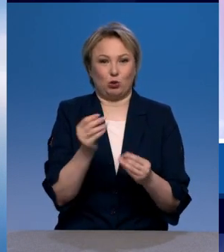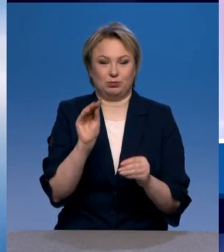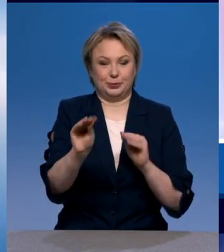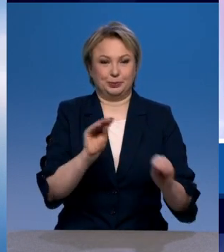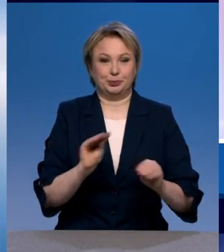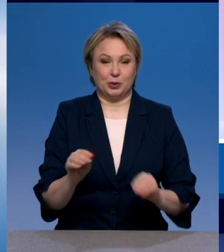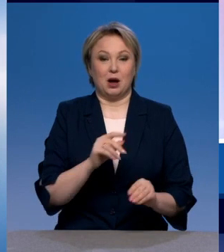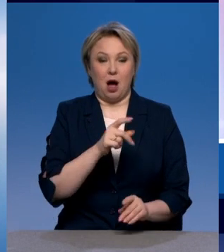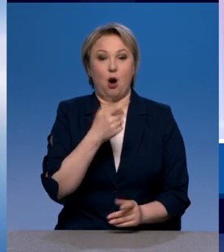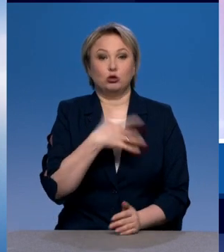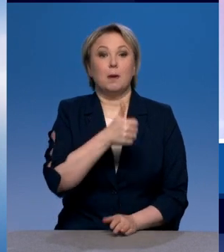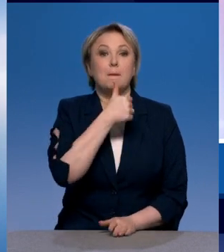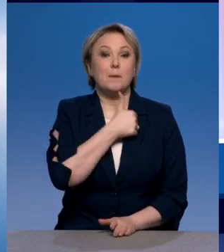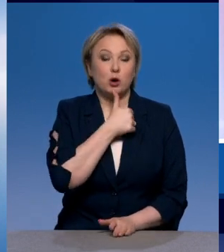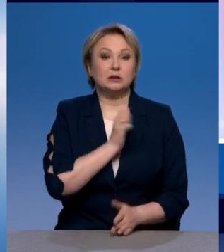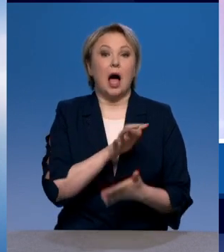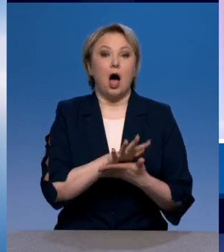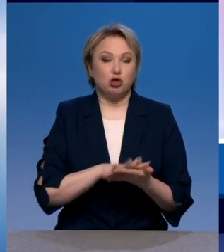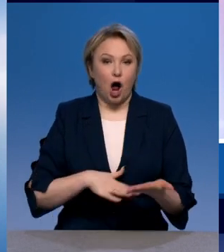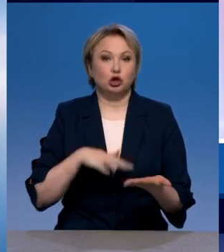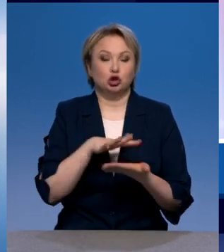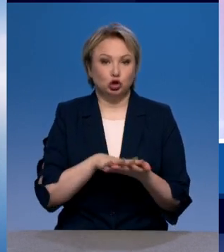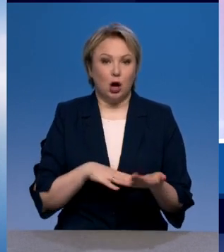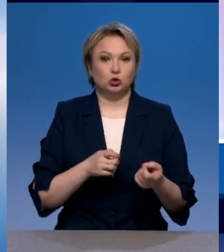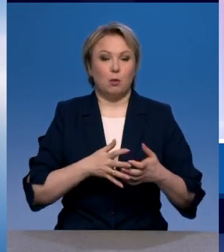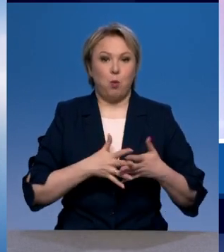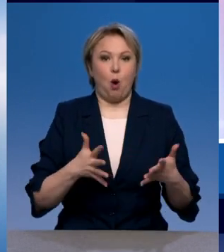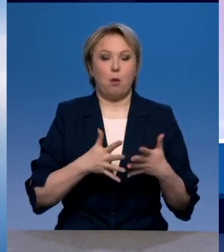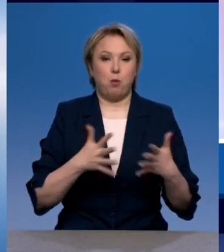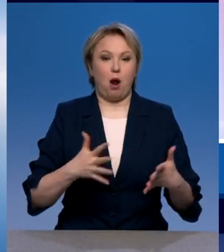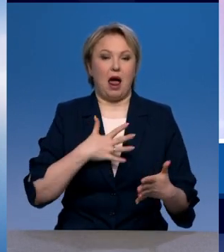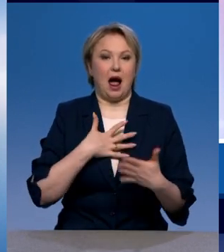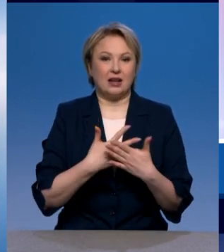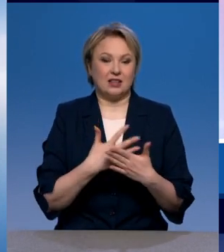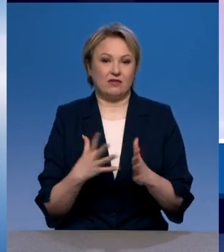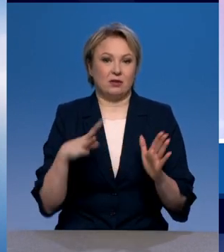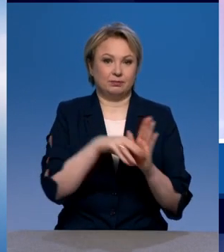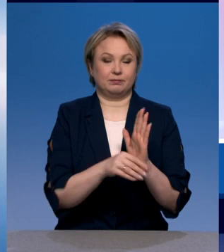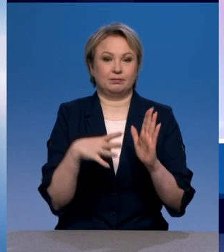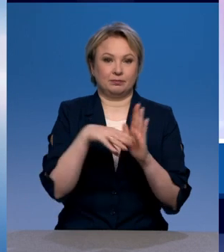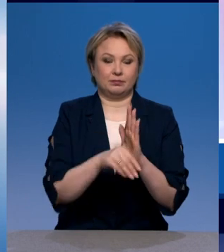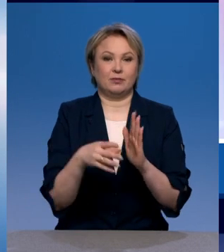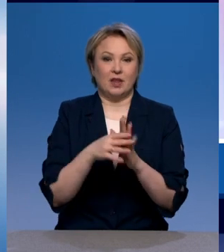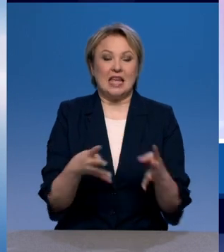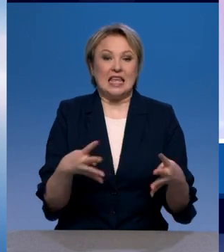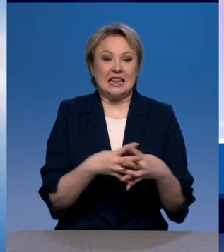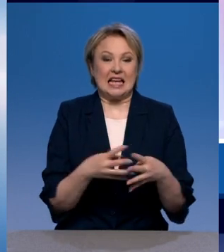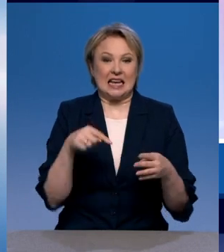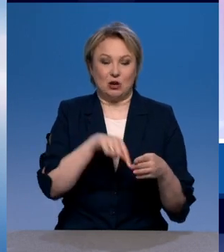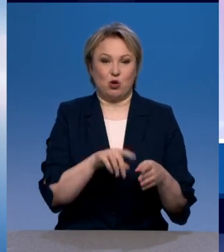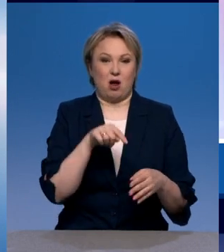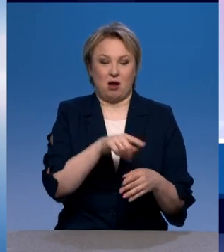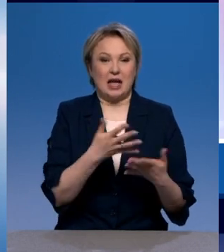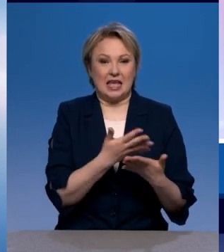больше того, уже активно банки ведут разработки цифровых платформ, интегрируя в них цифровой рубль.